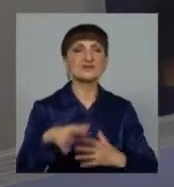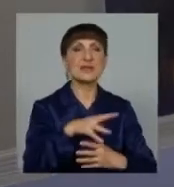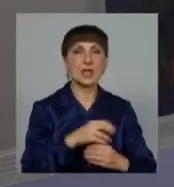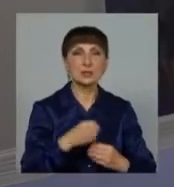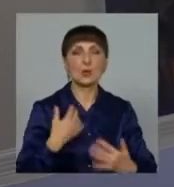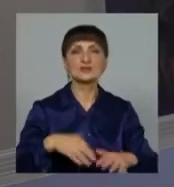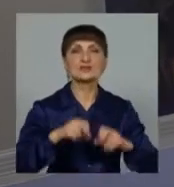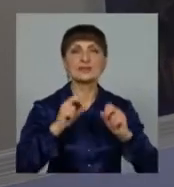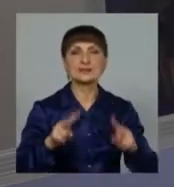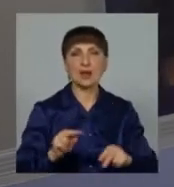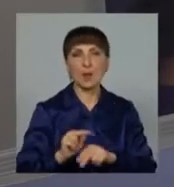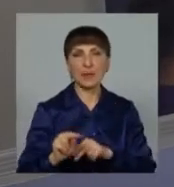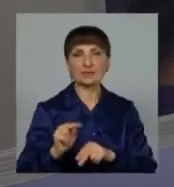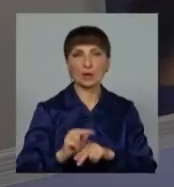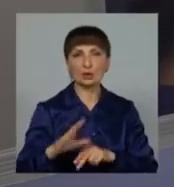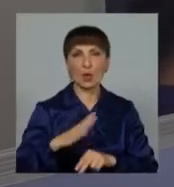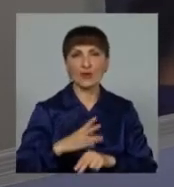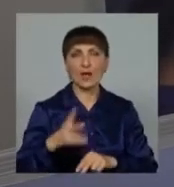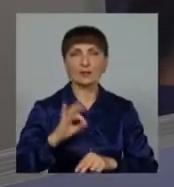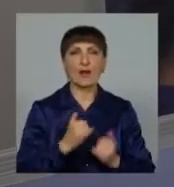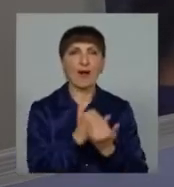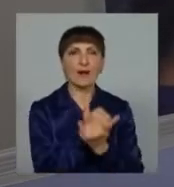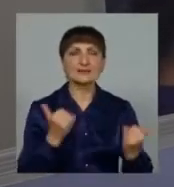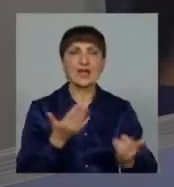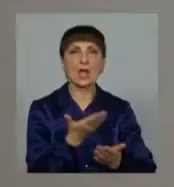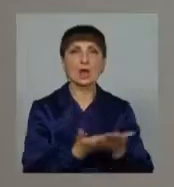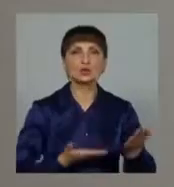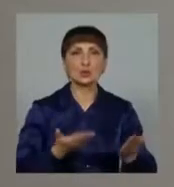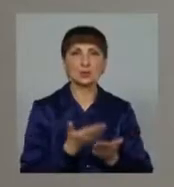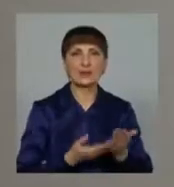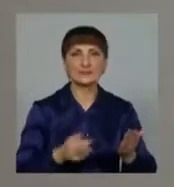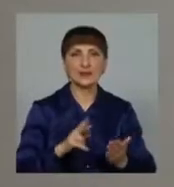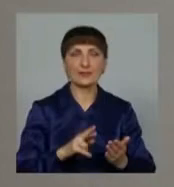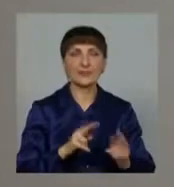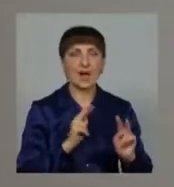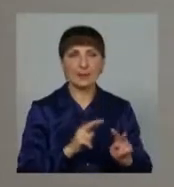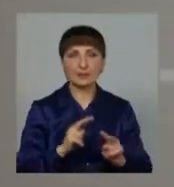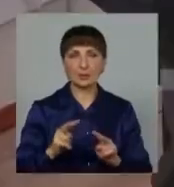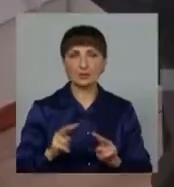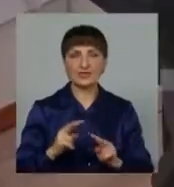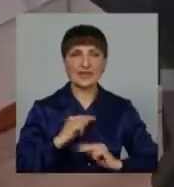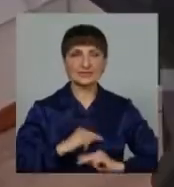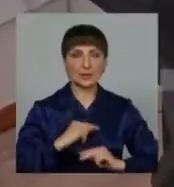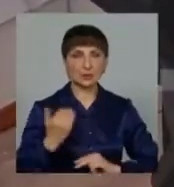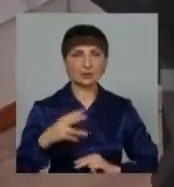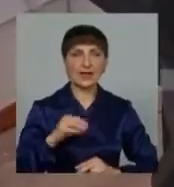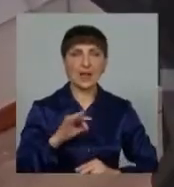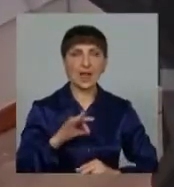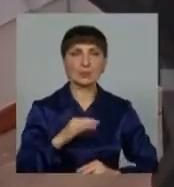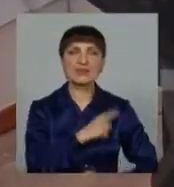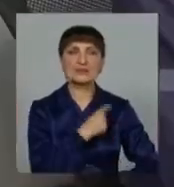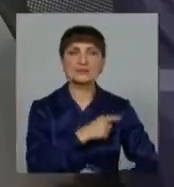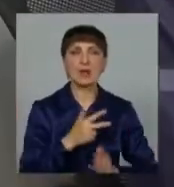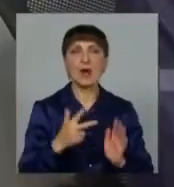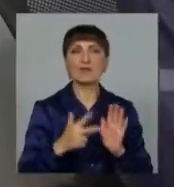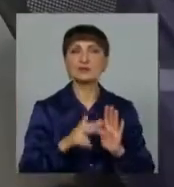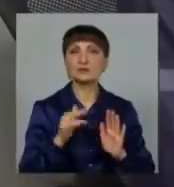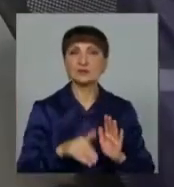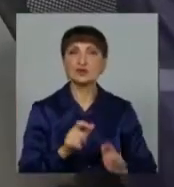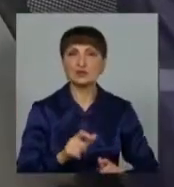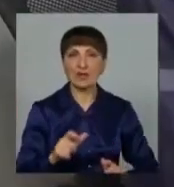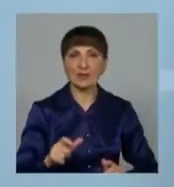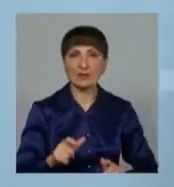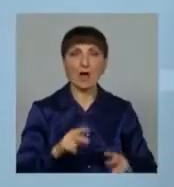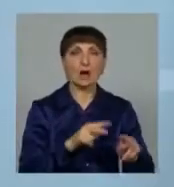прошли специальную подготовку для оказания консультаций. Под наблюдением сотрудников телемедицины сейчас находится около 8 000